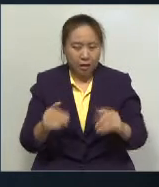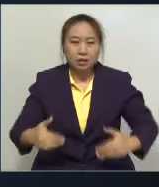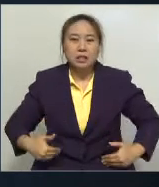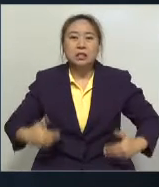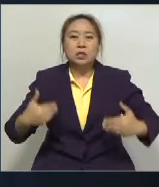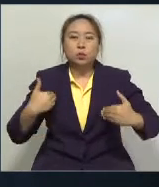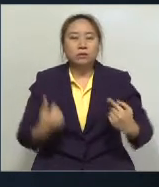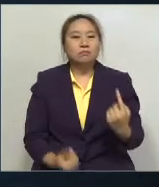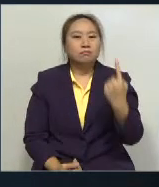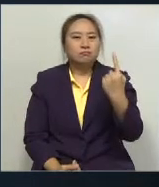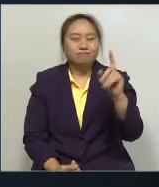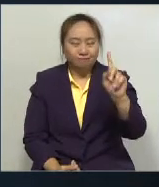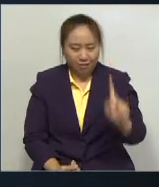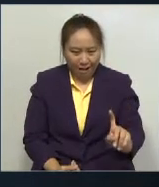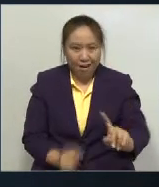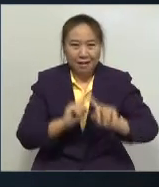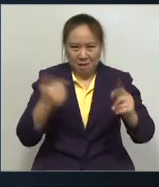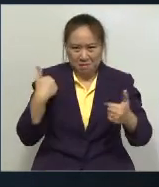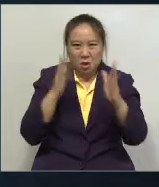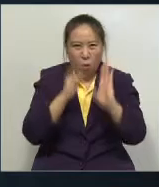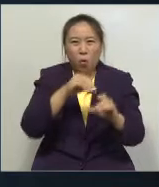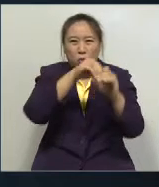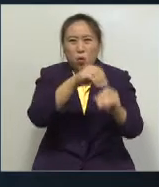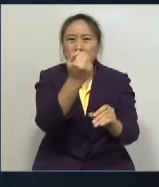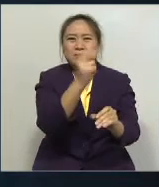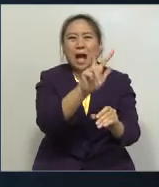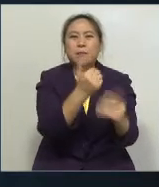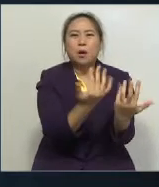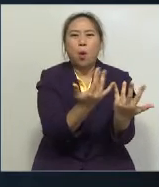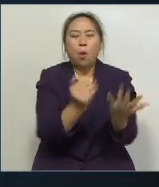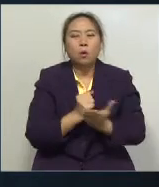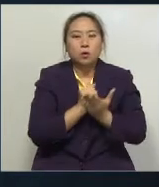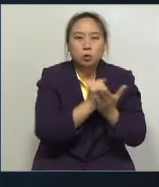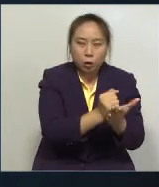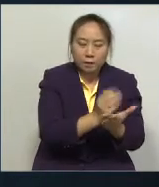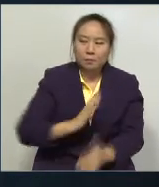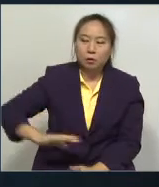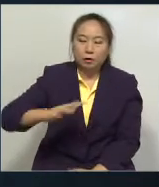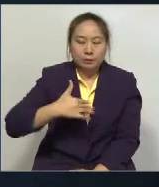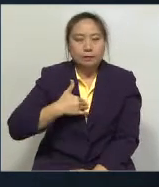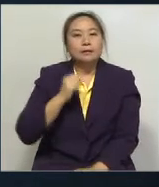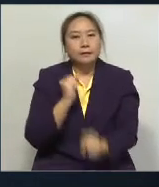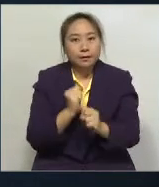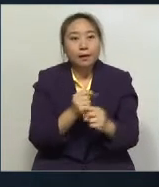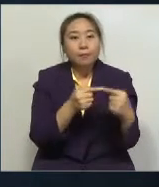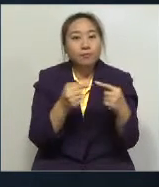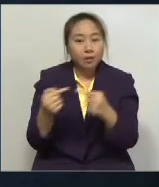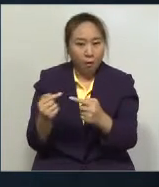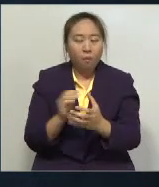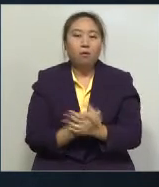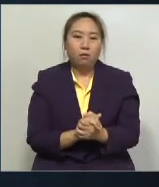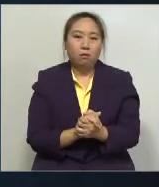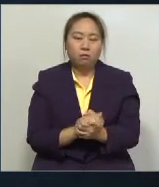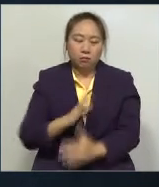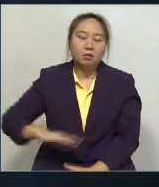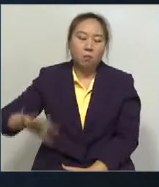กับอีก13ชีวิตที่ยังคอยเราอยู่เราก็ต้องเดินหน้าต่อนะครับซึ่งทุกคนก็ยอมรับใน